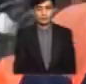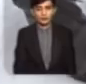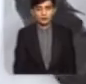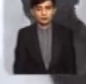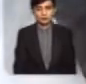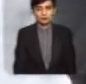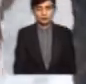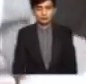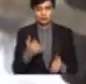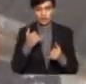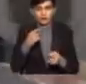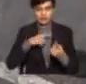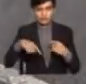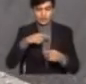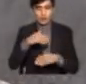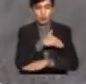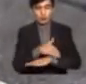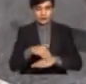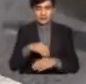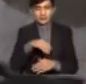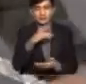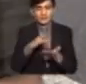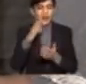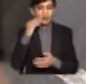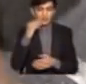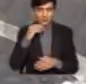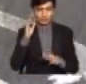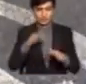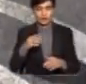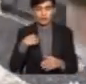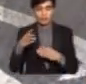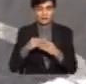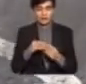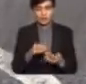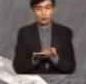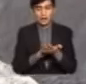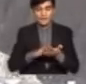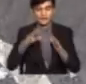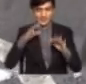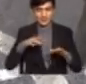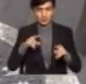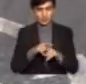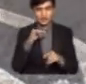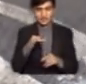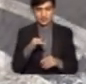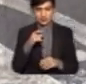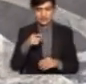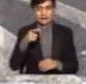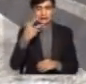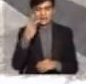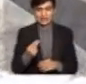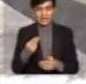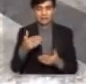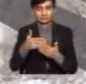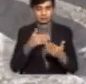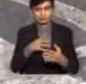сейчас мы на одной из центральных улиц города алматы вот месяц коммунальными службами убираем снег хотя он выпил три дня назад но